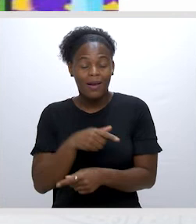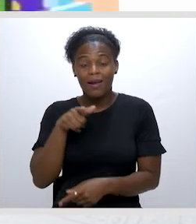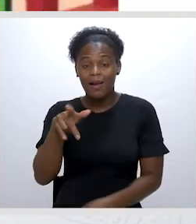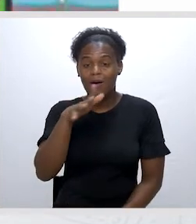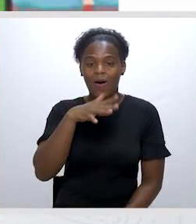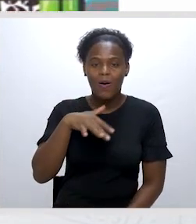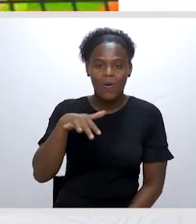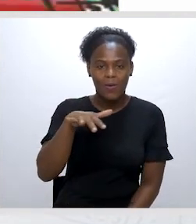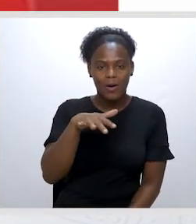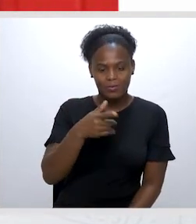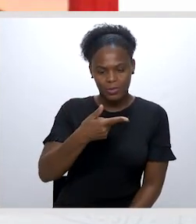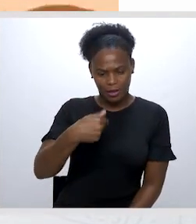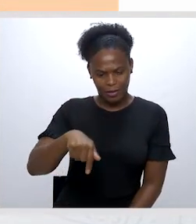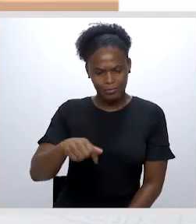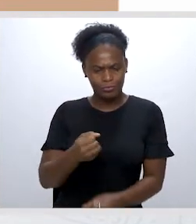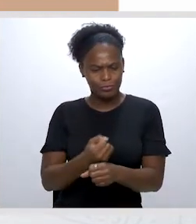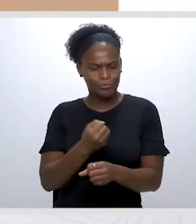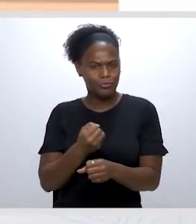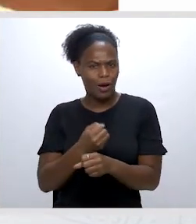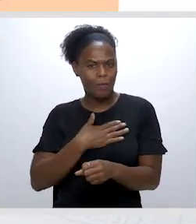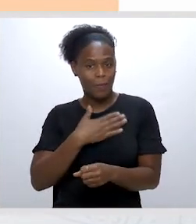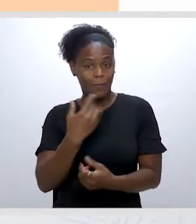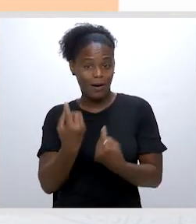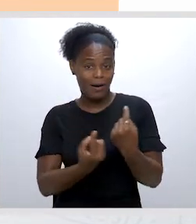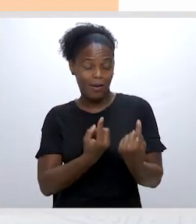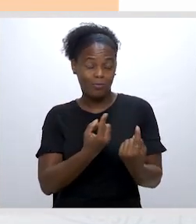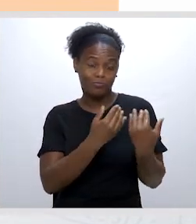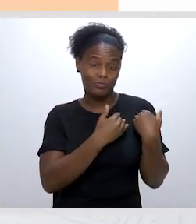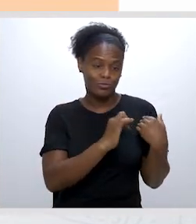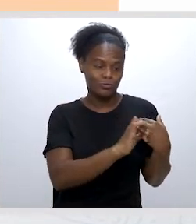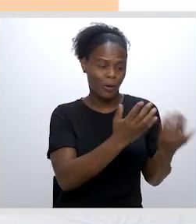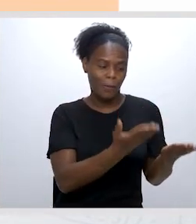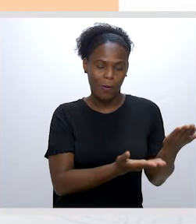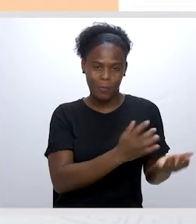ronde des métiers, à chacun son magasin.